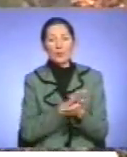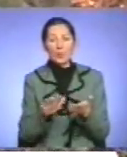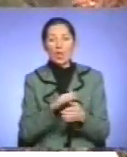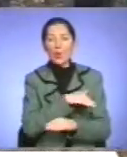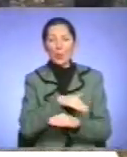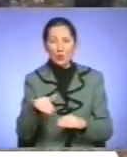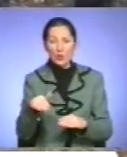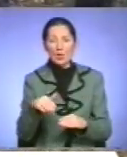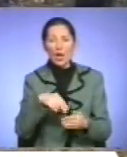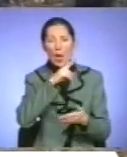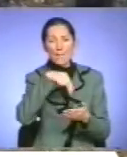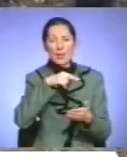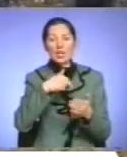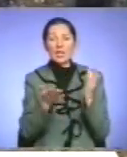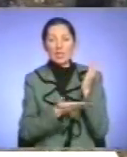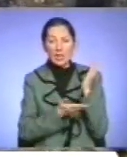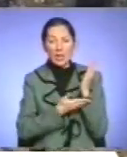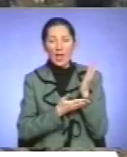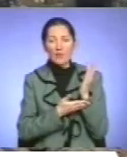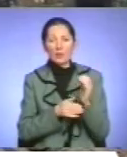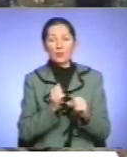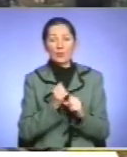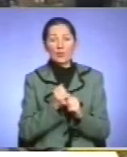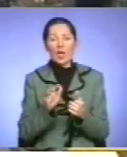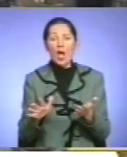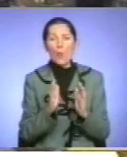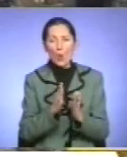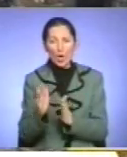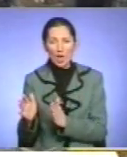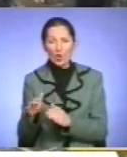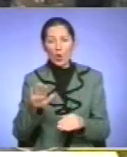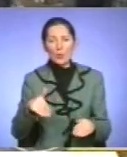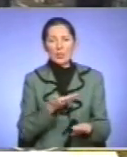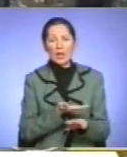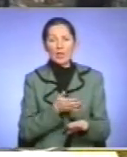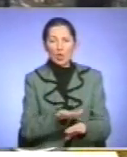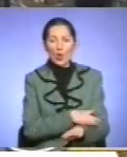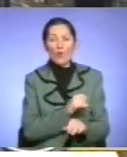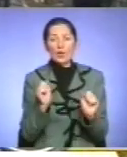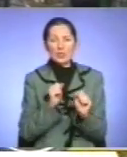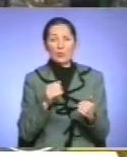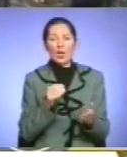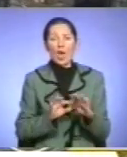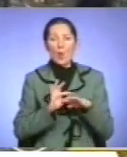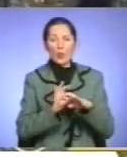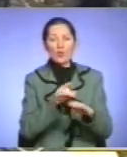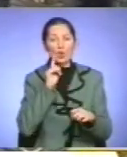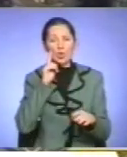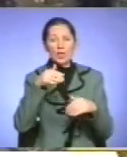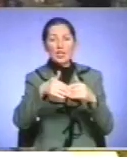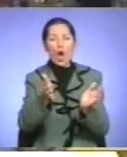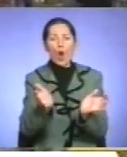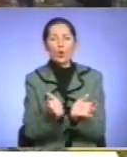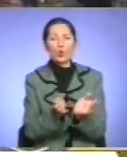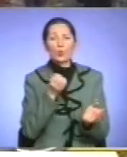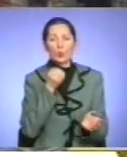бордюри. Наводиться порядок на прилеглій території після важкої тривалої зими, проводиться озеленення, клумб, газонів, а також